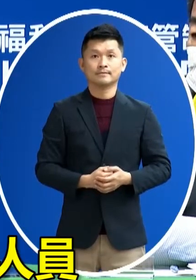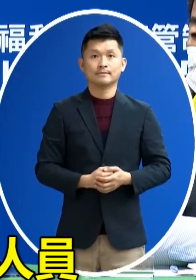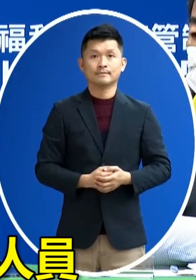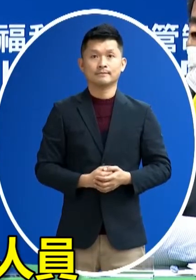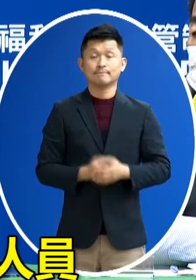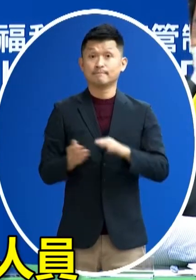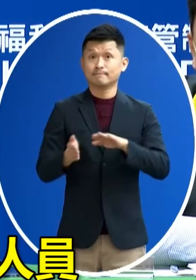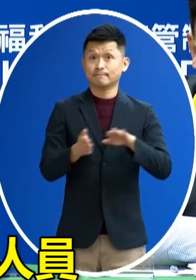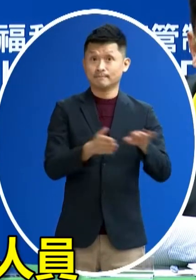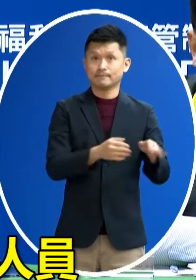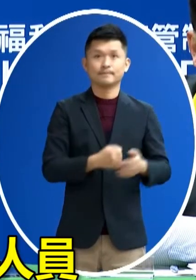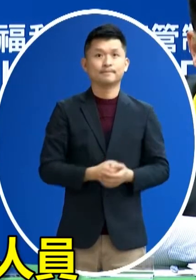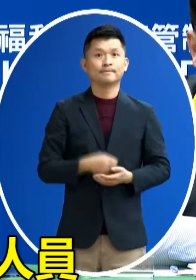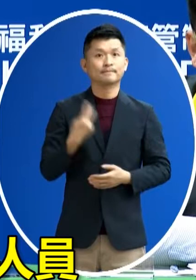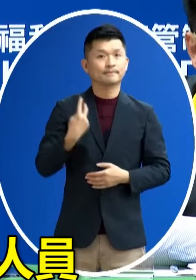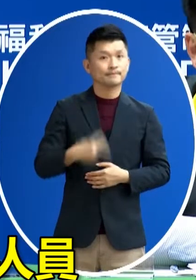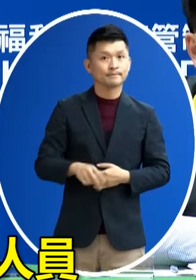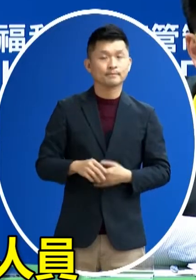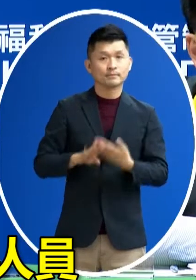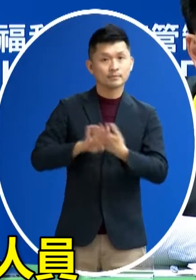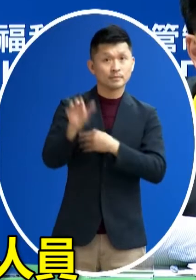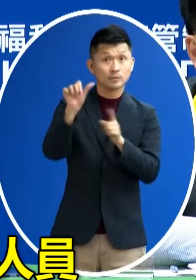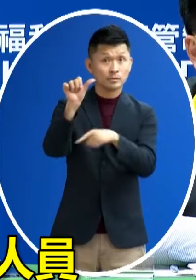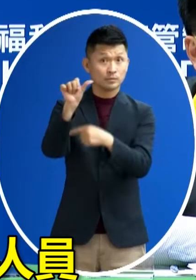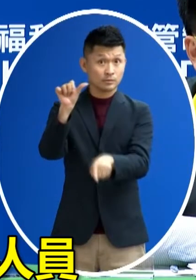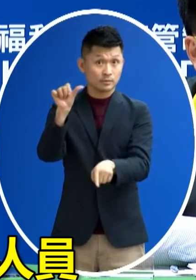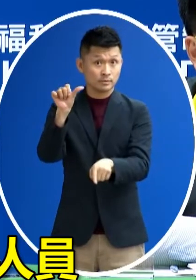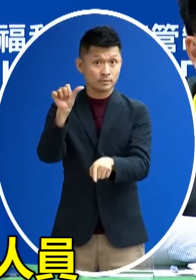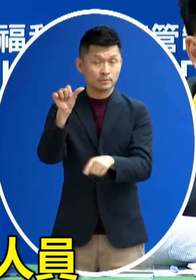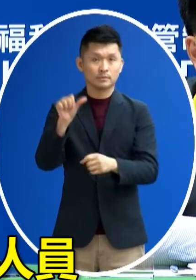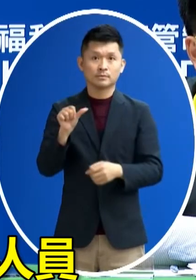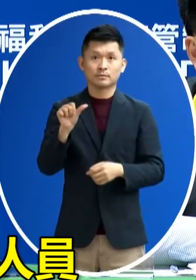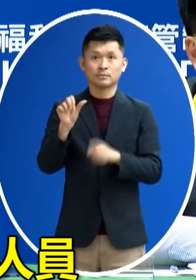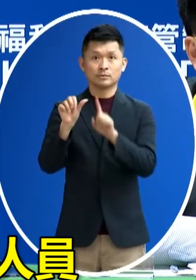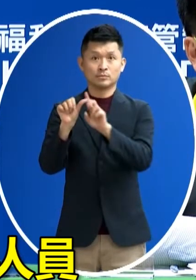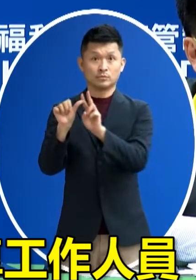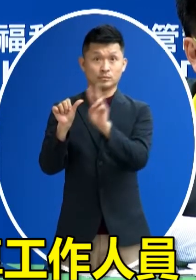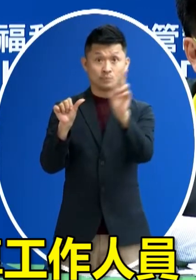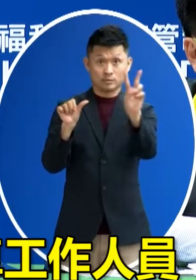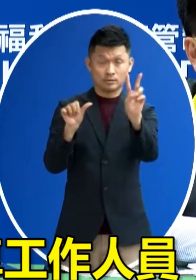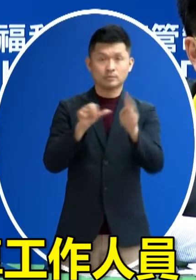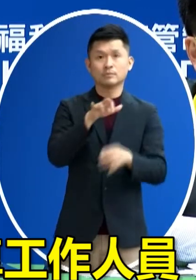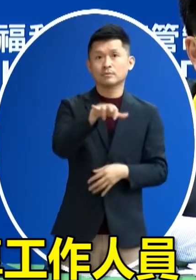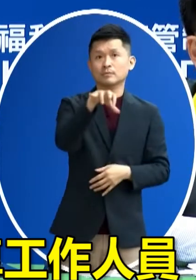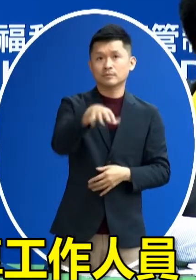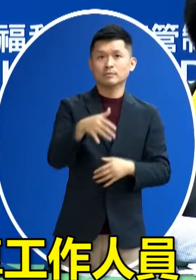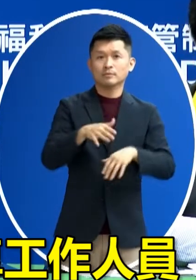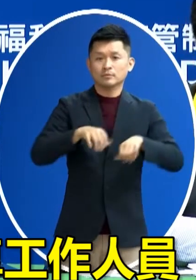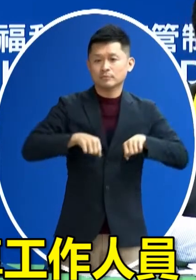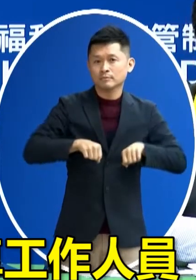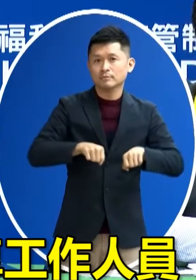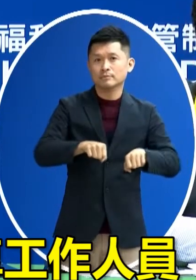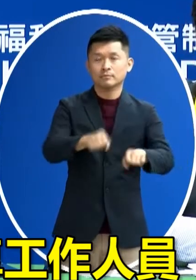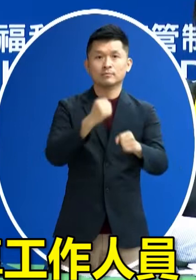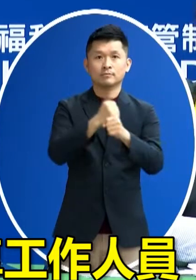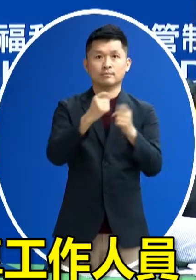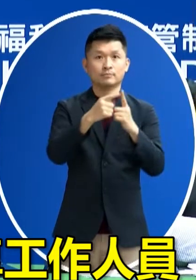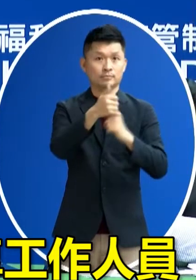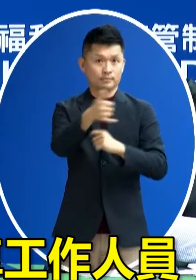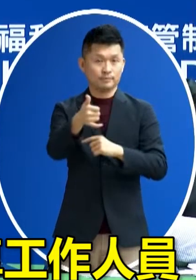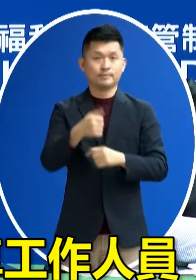那另外就是另外的五位，有两位是机场手推车的工作人